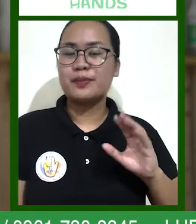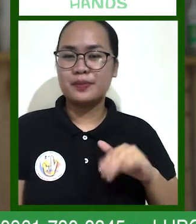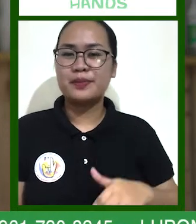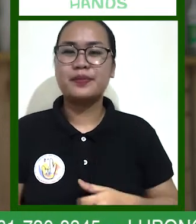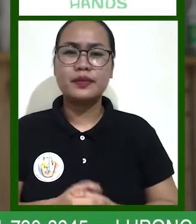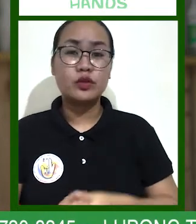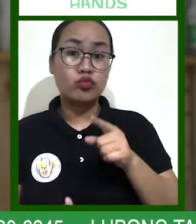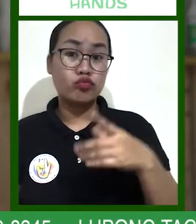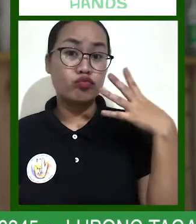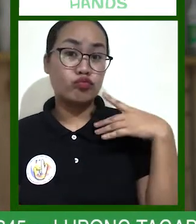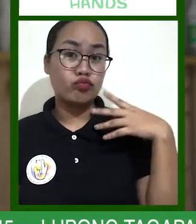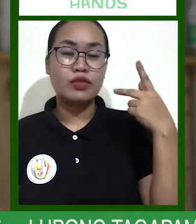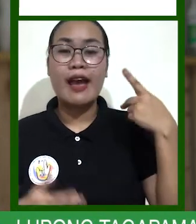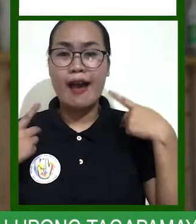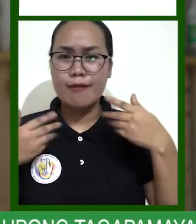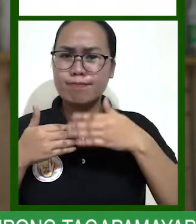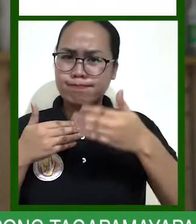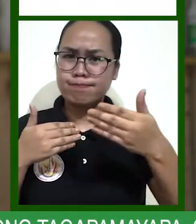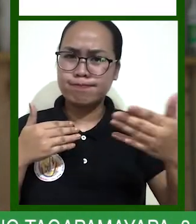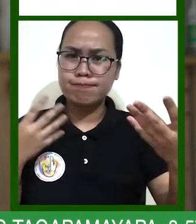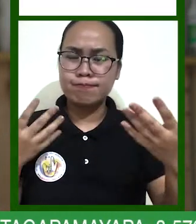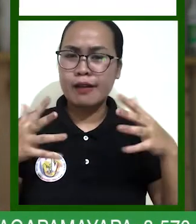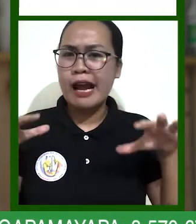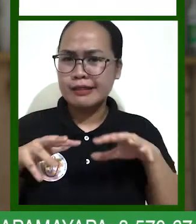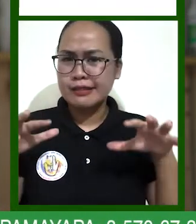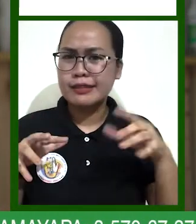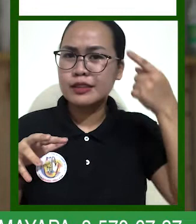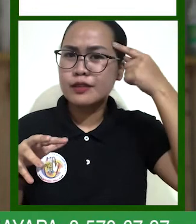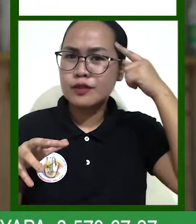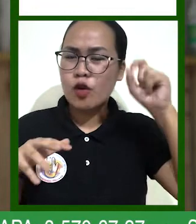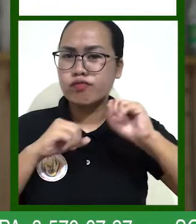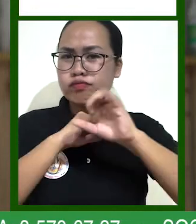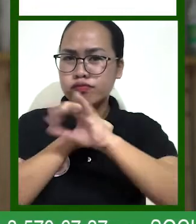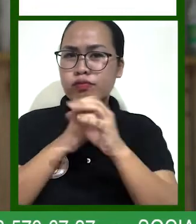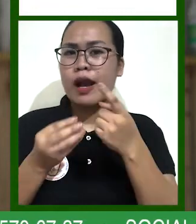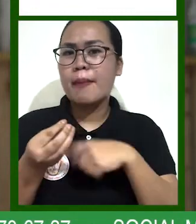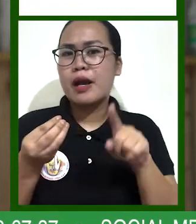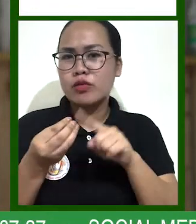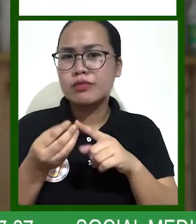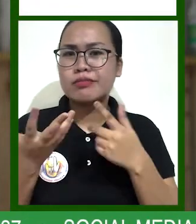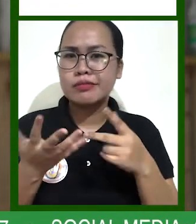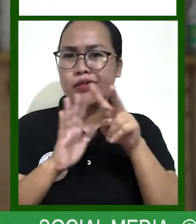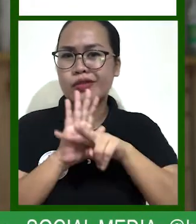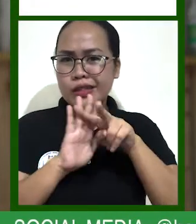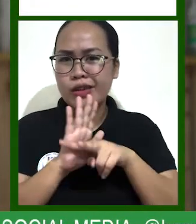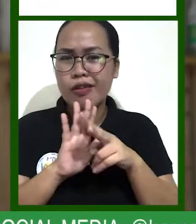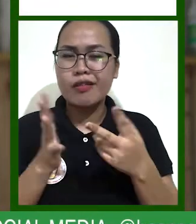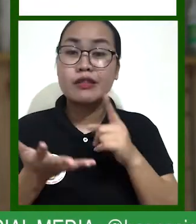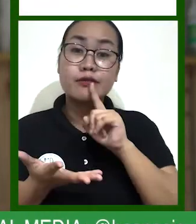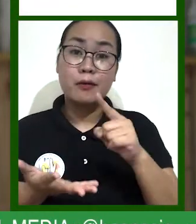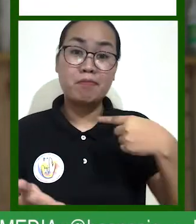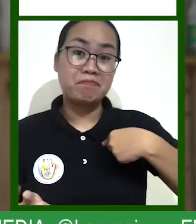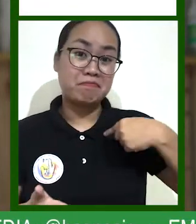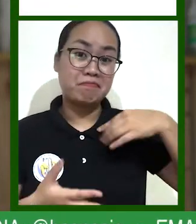tayong parating. Kasama na rin dyan yung naging promotional video ng Pasig City Nutrition na napili ang inyong lingkod,